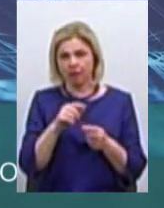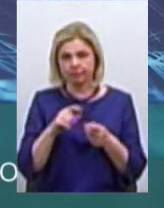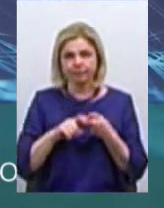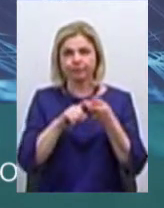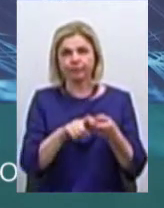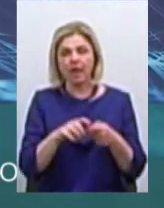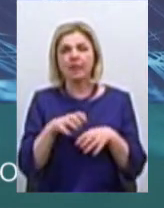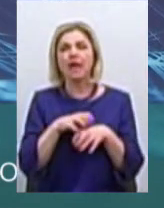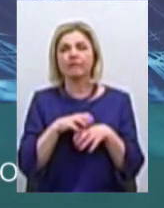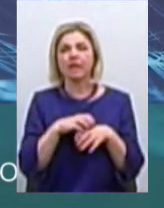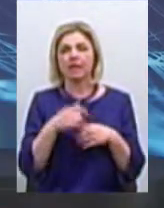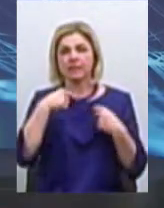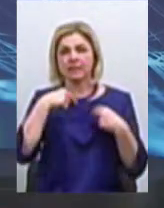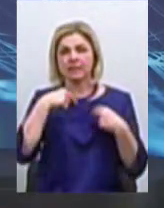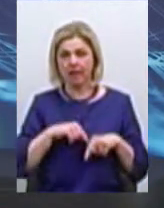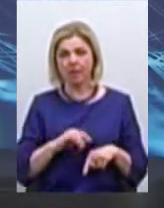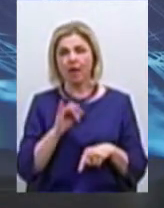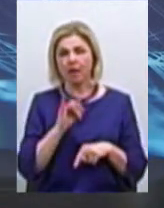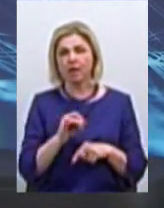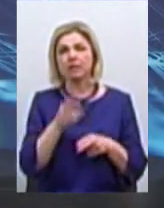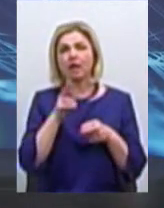і закінчується у тварин летально.